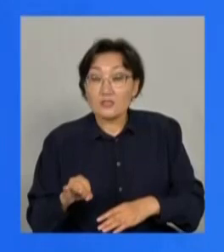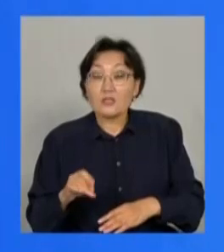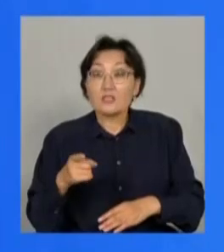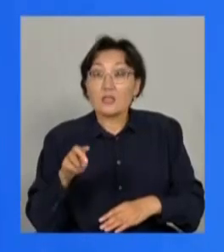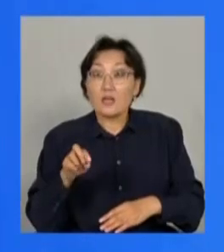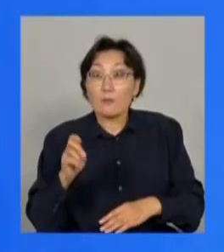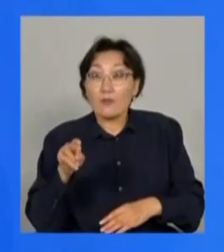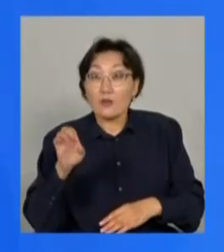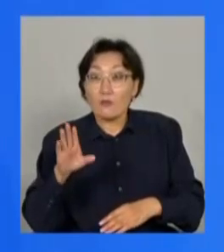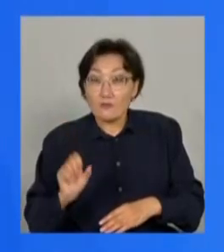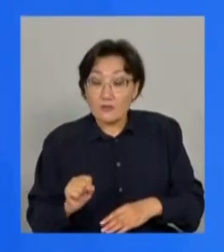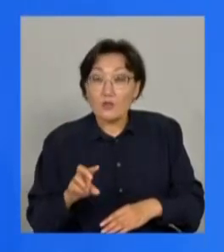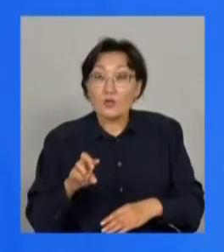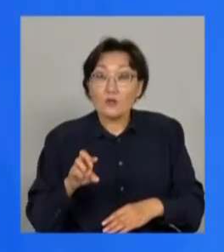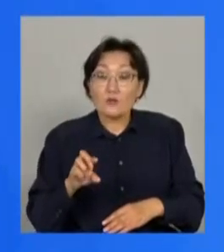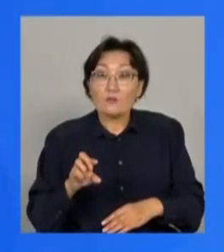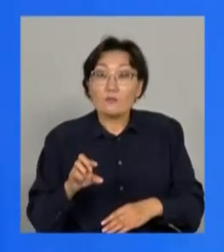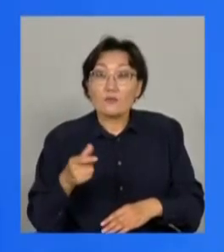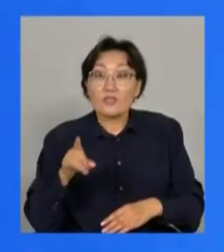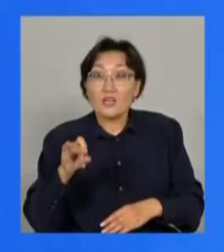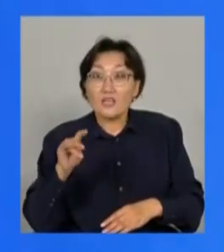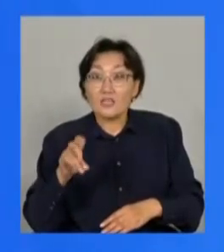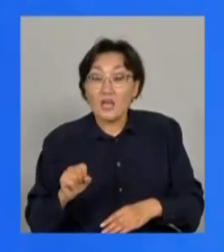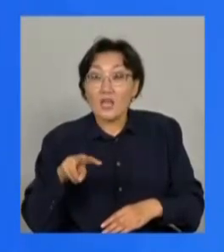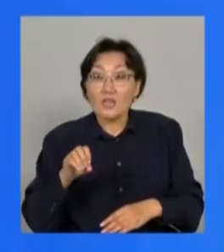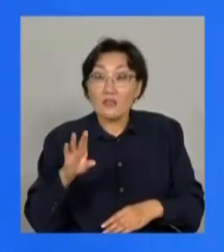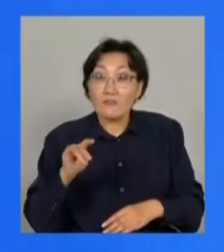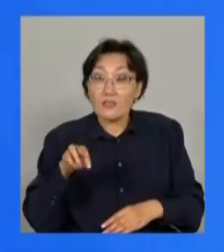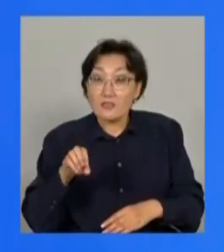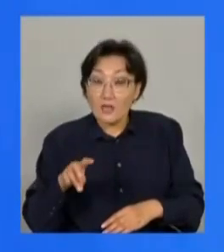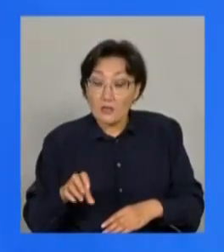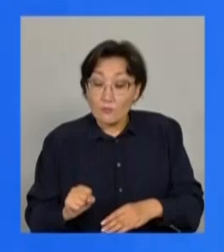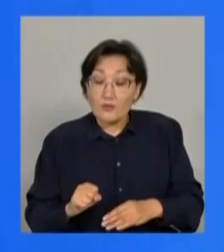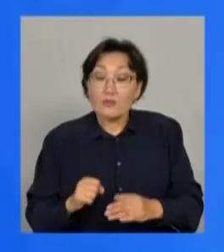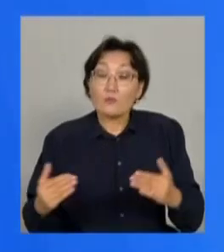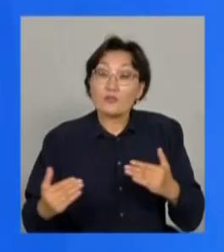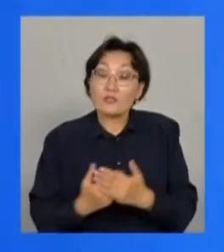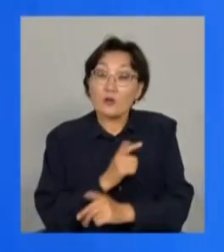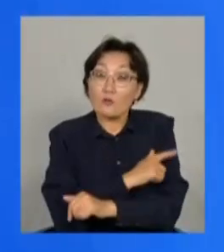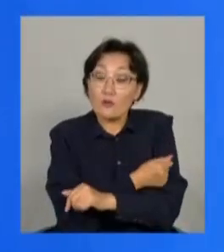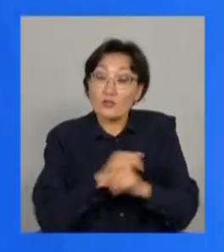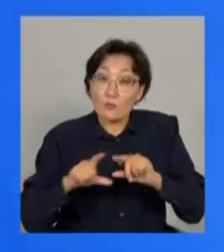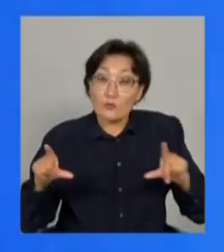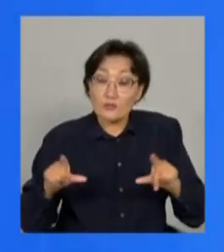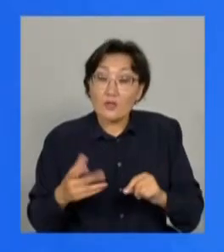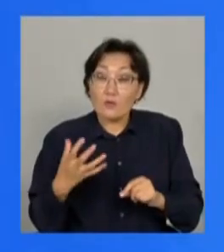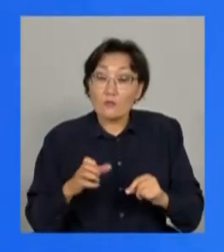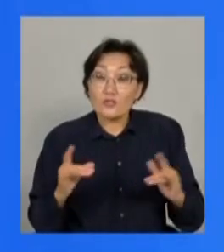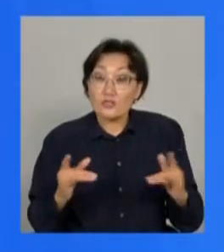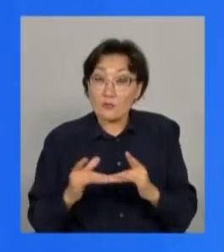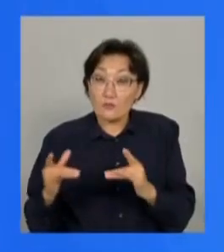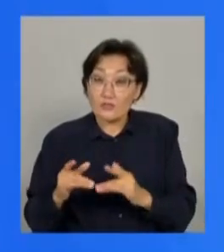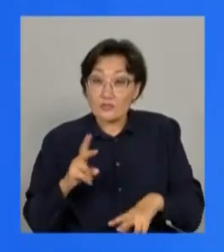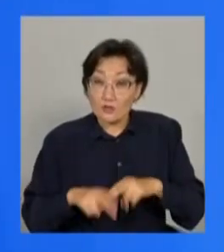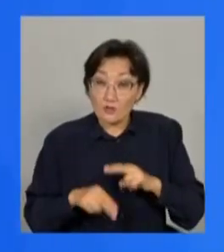и на пересечении Гагарина и улицы Левитана. И нового корпуса Центральной городской клинической больницы на 500 коек. Строительство